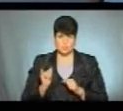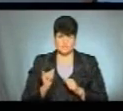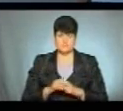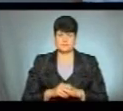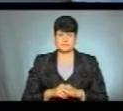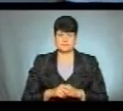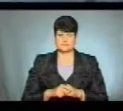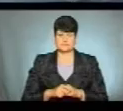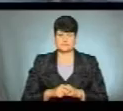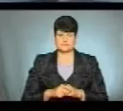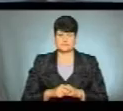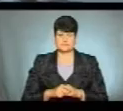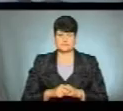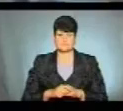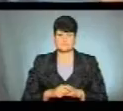вліво.